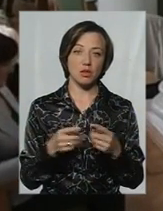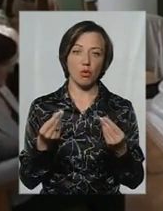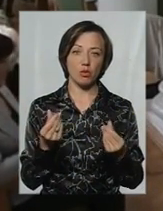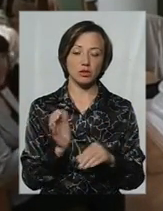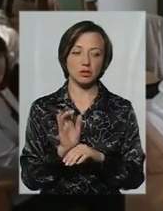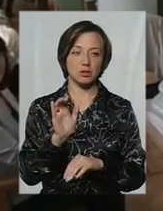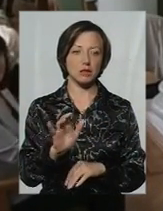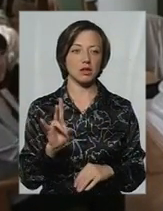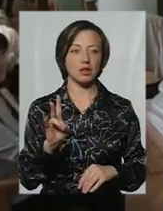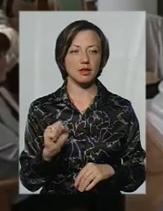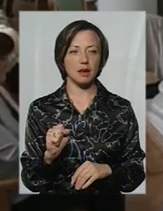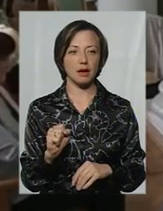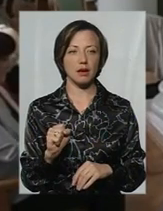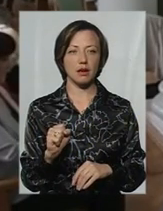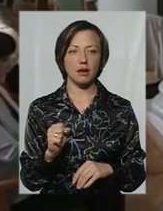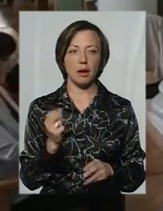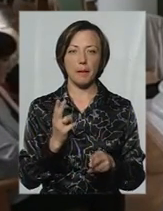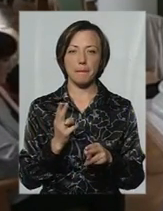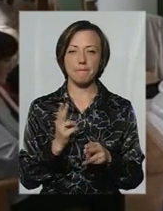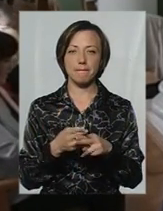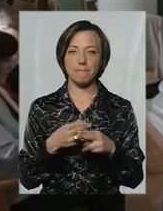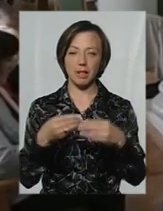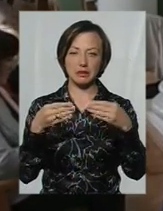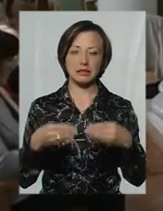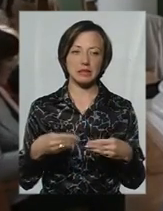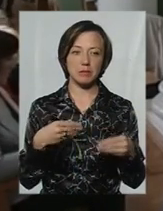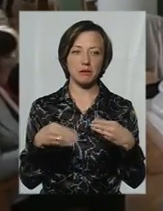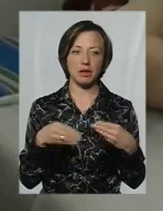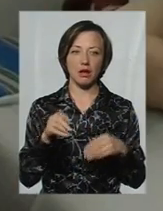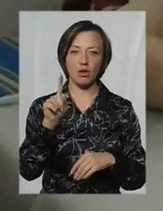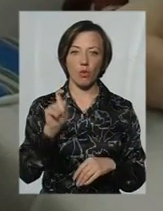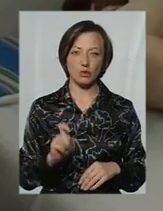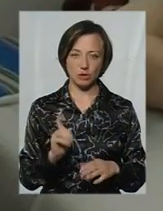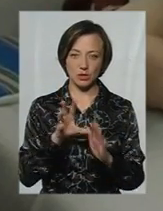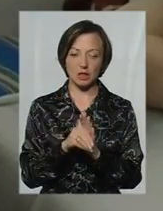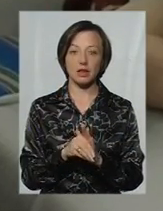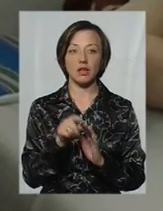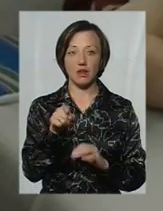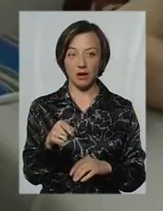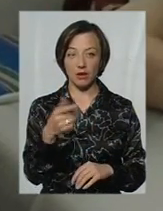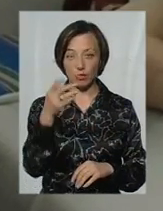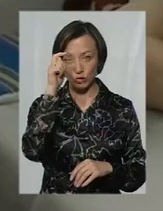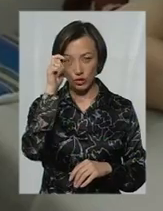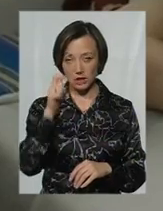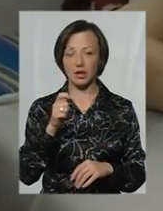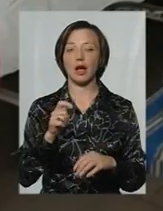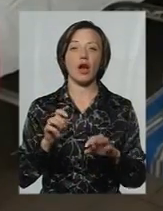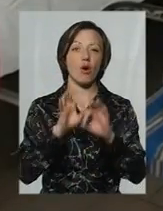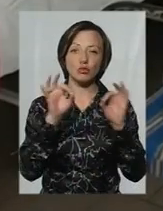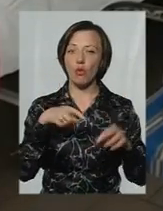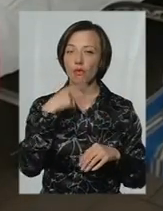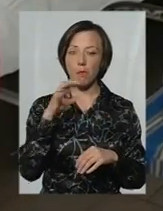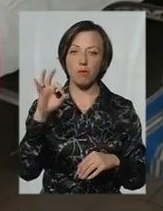йдуть на пластини, на металовий остеосинтез. У випадку 80-річного Анатолія Поставника